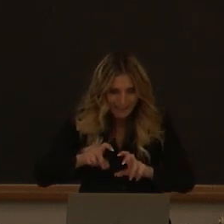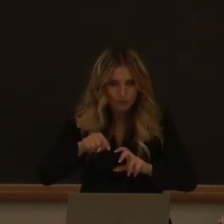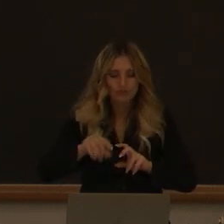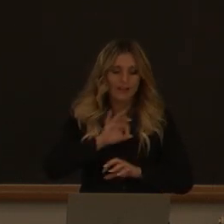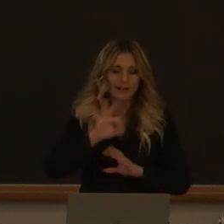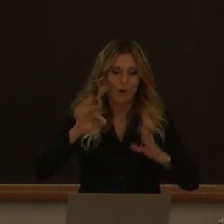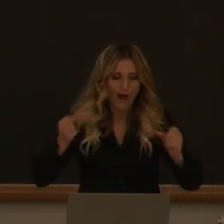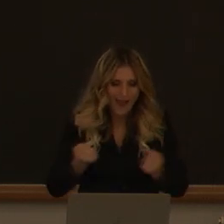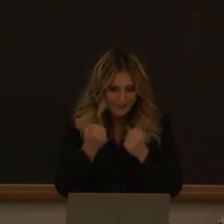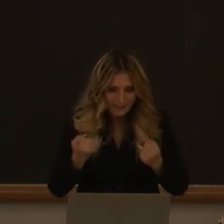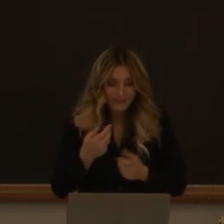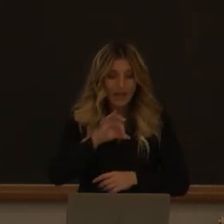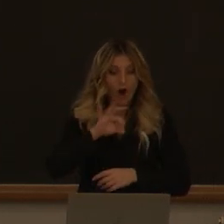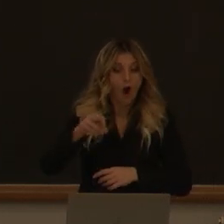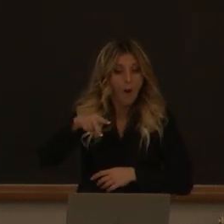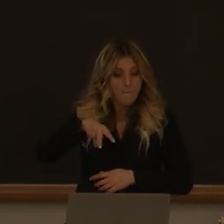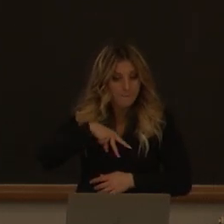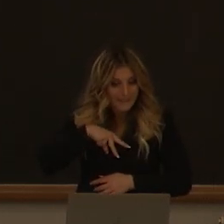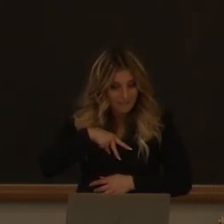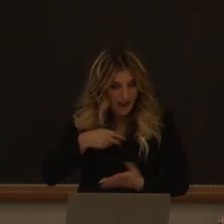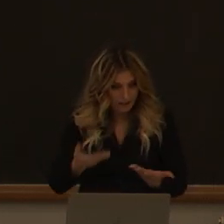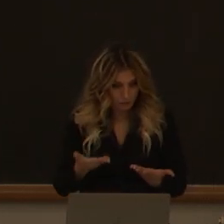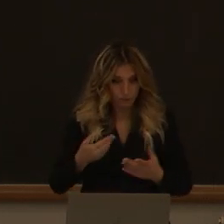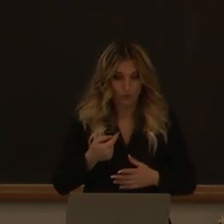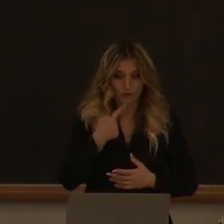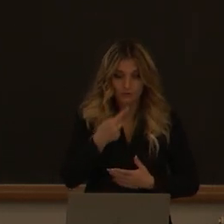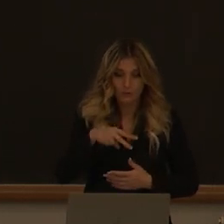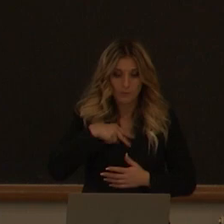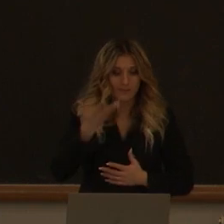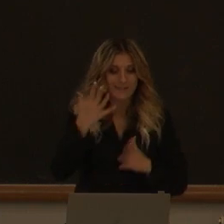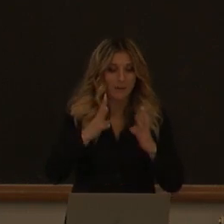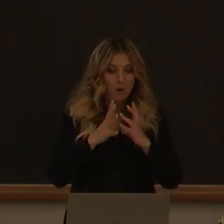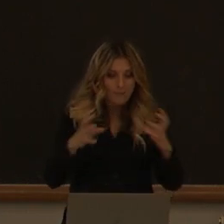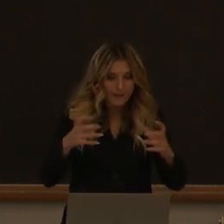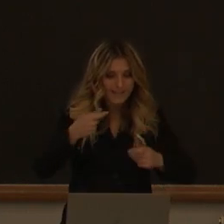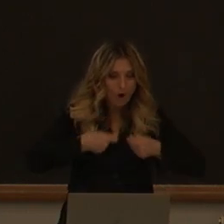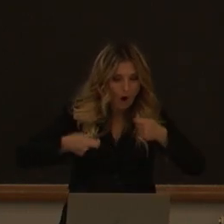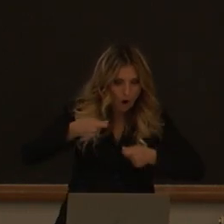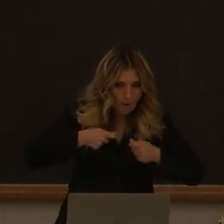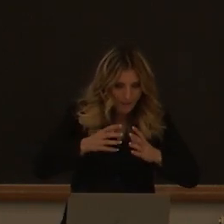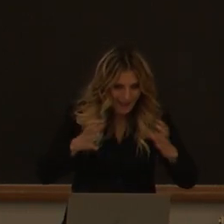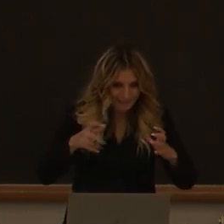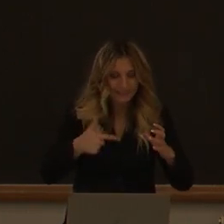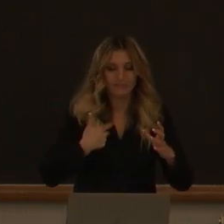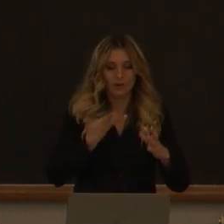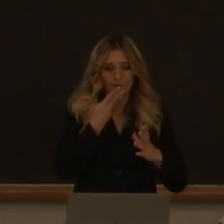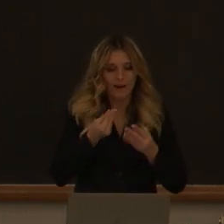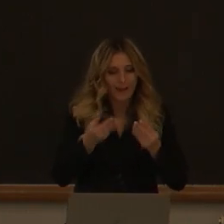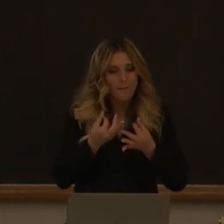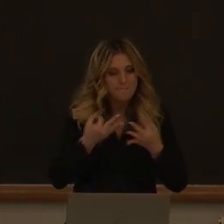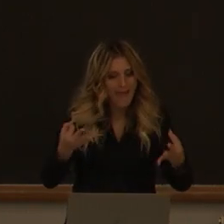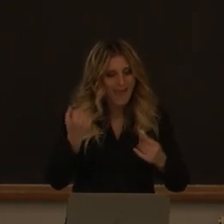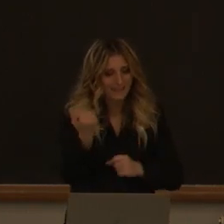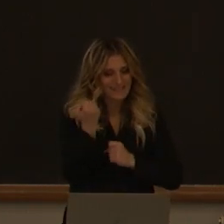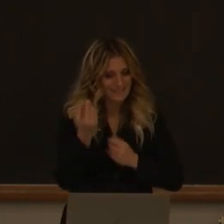attività nell'ambito del privato, come, diciamo, in imprese e cooperative produttrici di beni e servizi